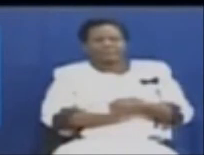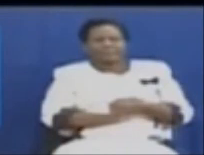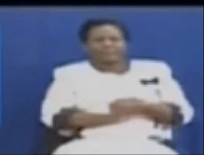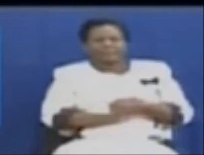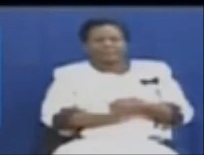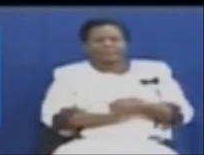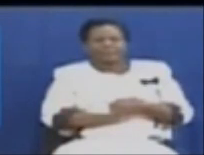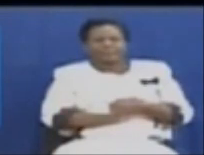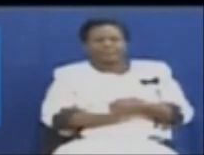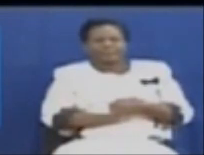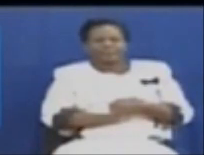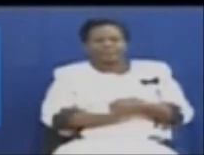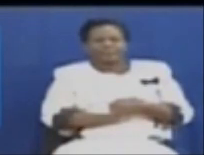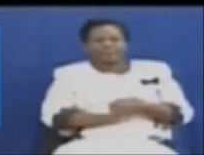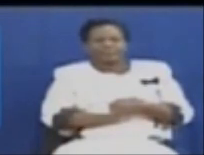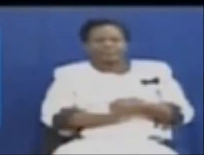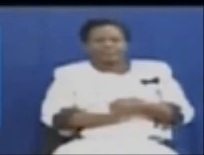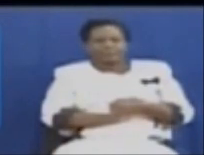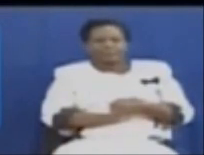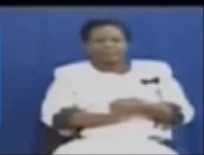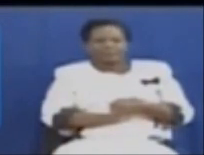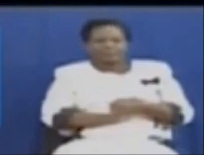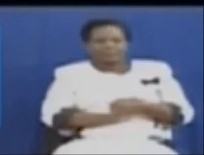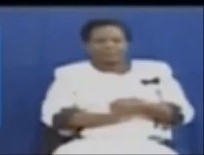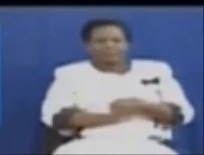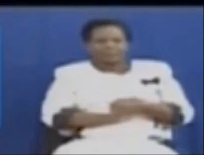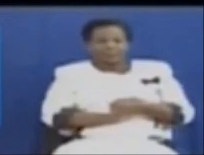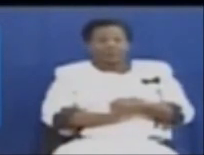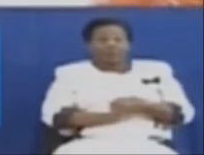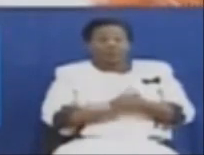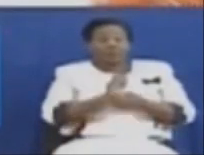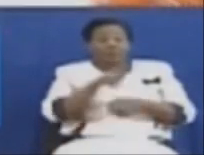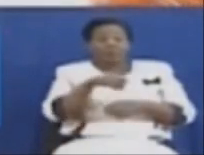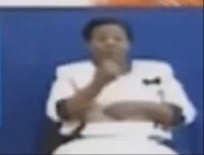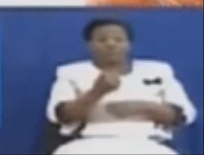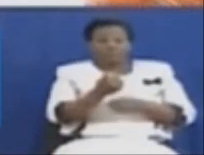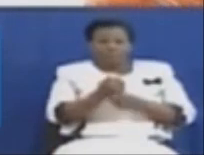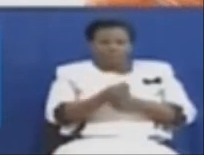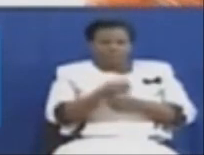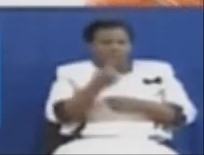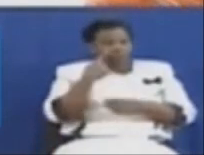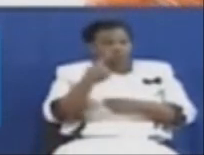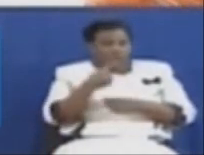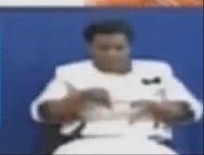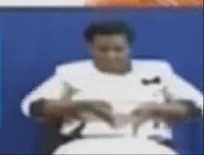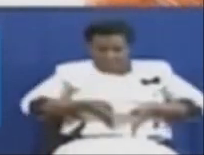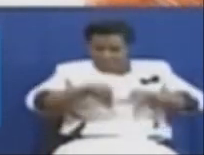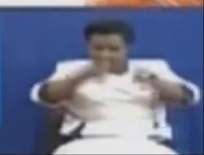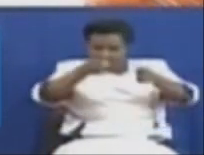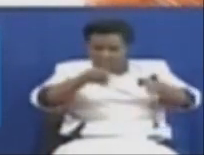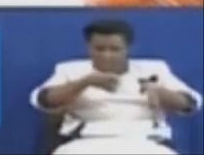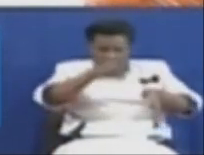kutoa rai kwa jamii kuhakikisha kwamba jukumu la matunzo, malezi na ulinzi wa mtoto linatekelezwa ipasavyo.